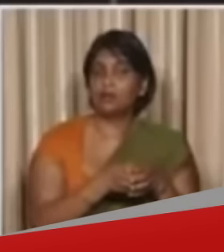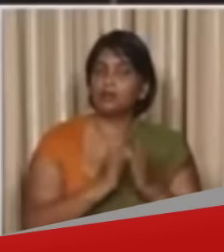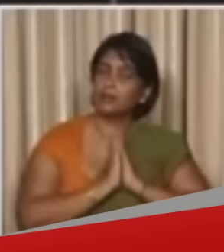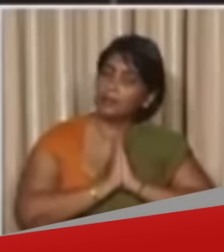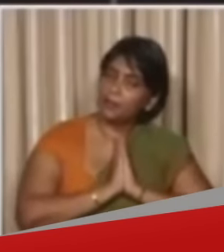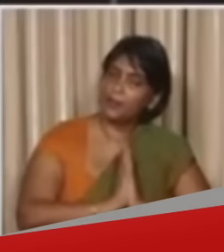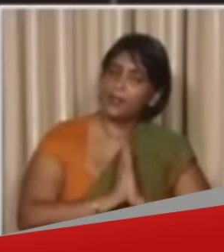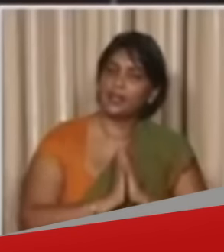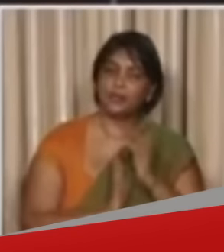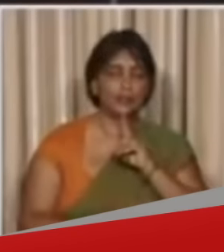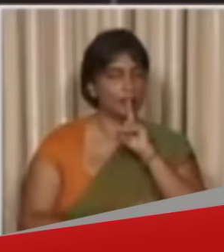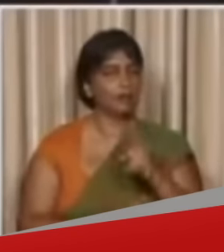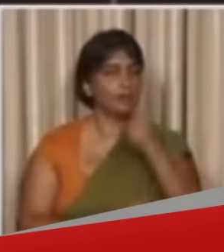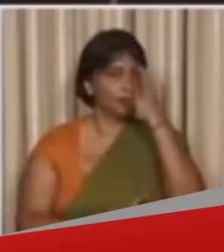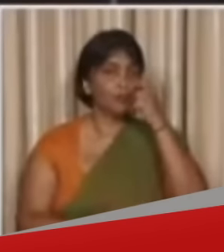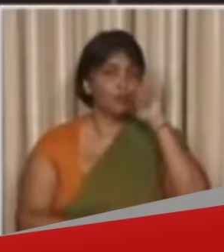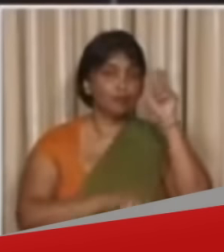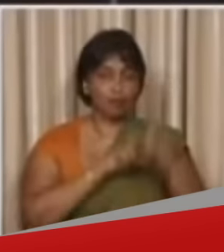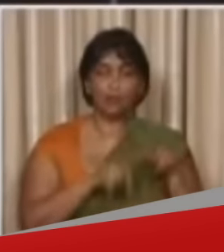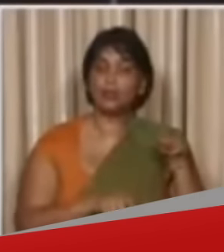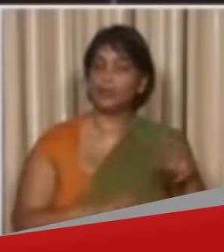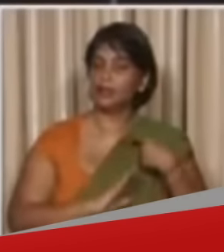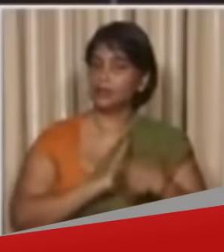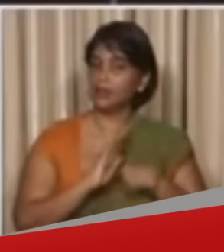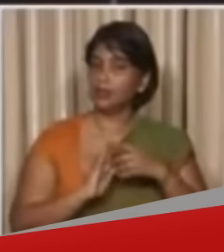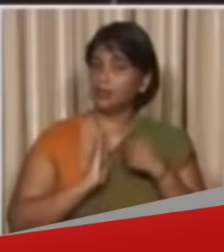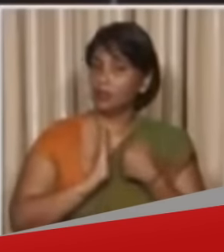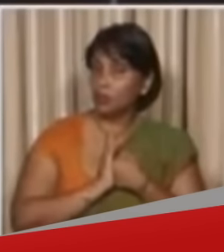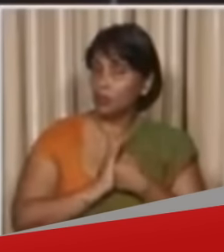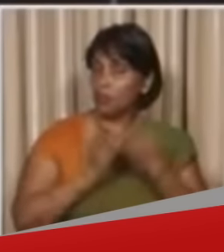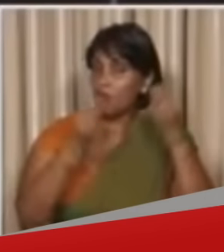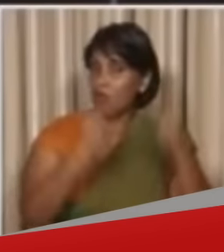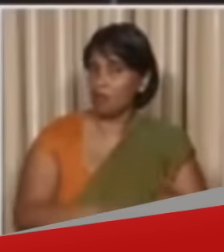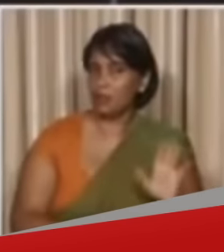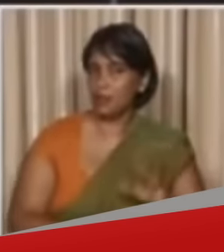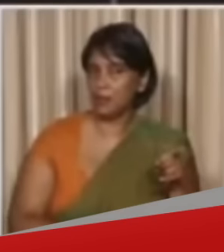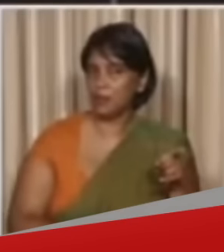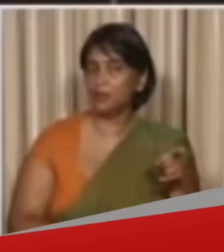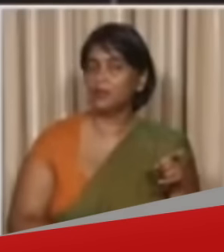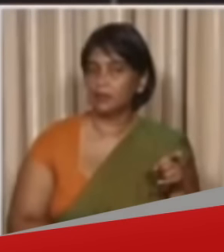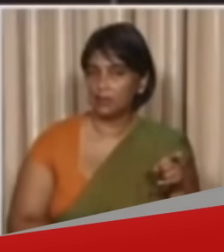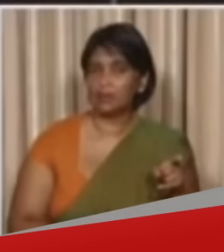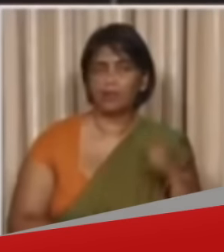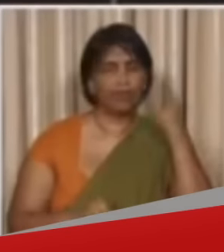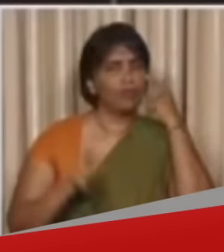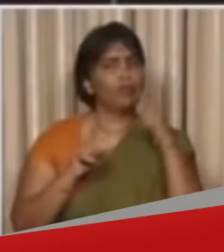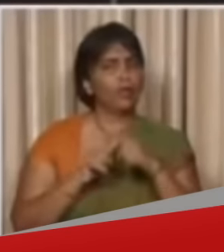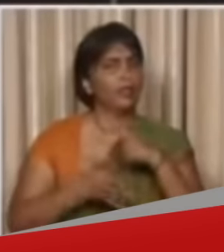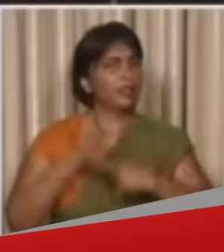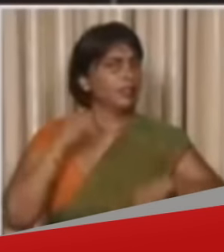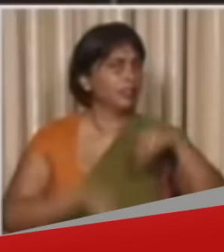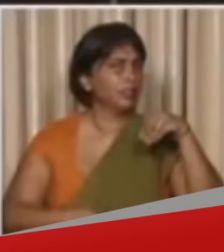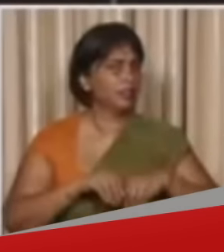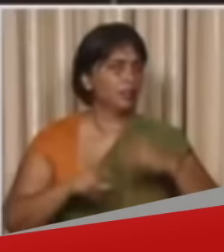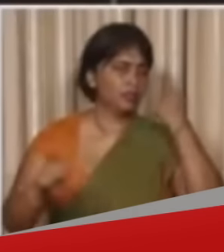කියනවා, කතෝලික ජනතාවට මේ රටේ තිබුණ ගෞරවය නැති කරගන්න බාපුතුමාලා. මේ සිද්ධිය දේශපාලනීකරණය